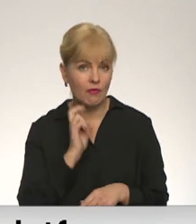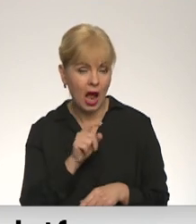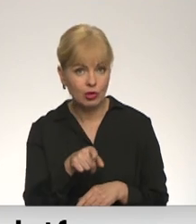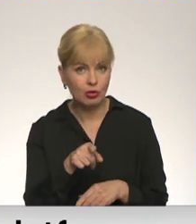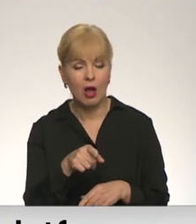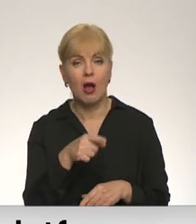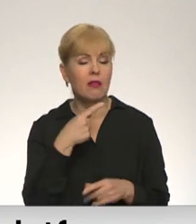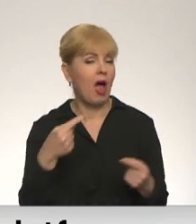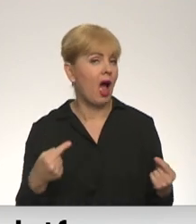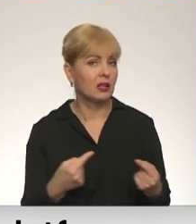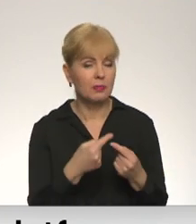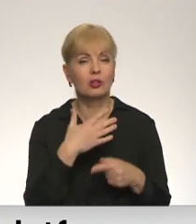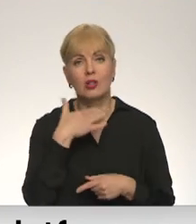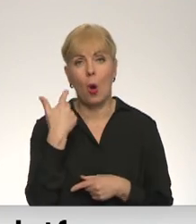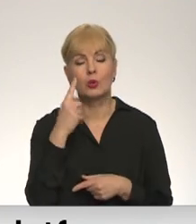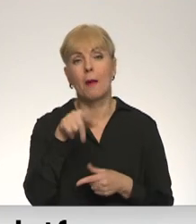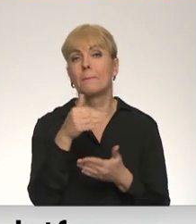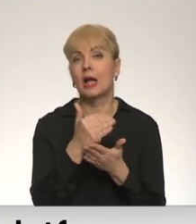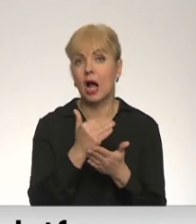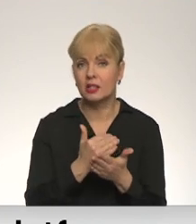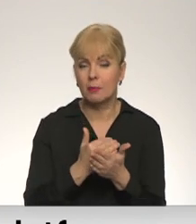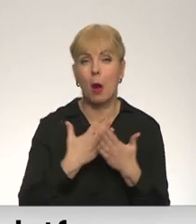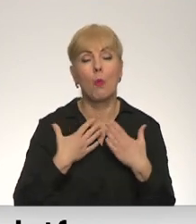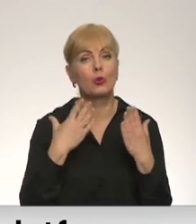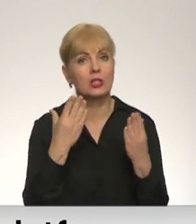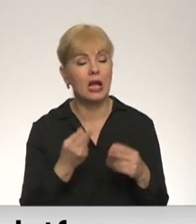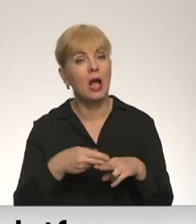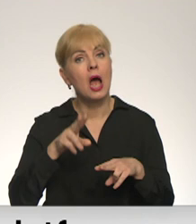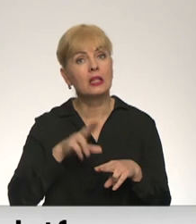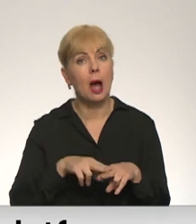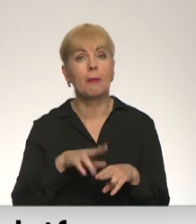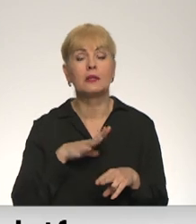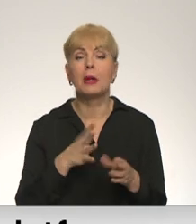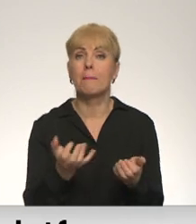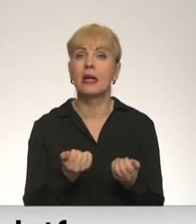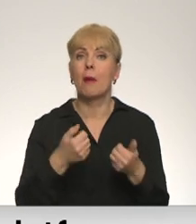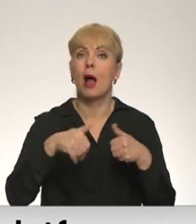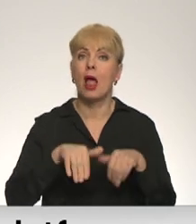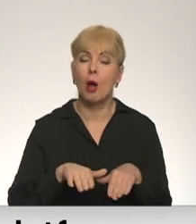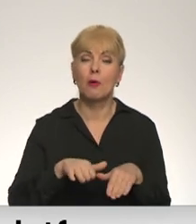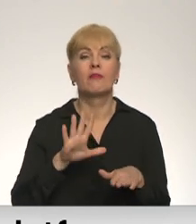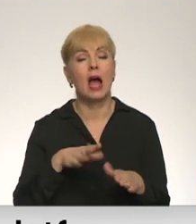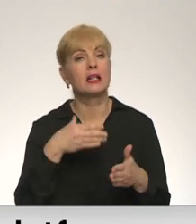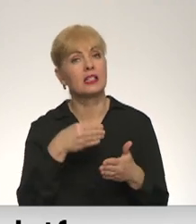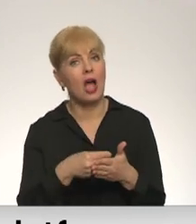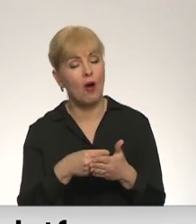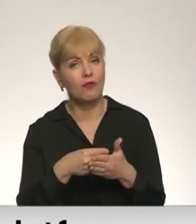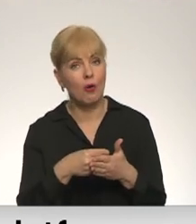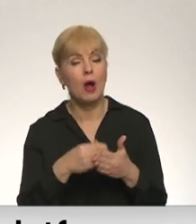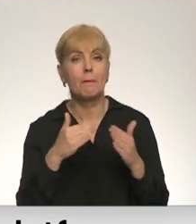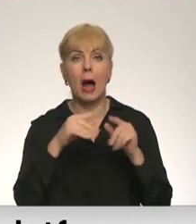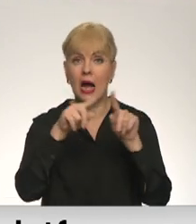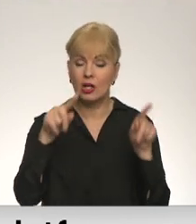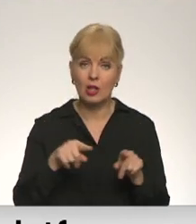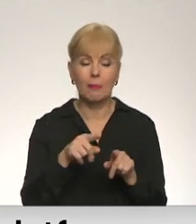un neatbilda ļoti daudzām prasībām mūsdienu. Un tāpēc bija jāpieņem lēmums, vai mēs taisam savu, kas maksā noteikti